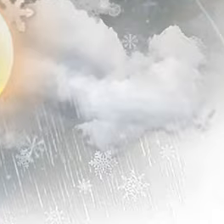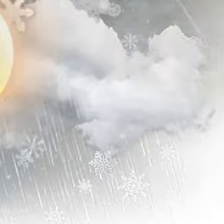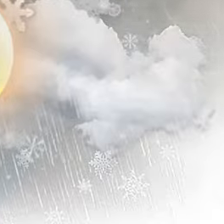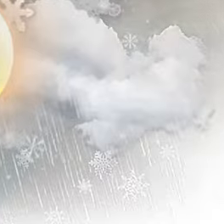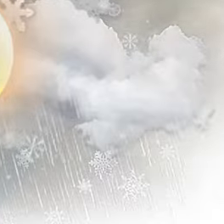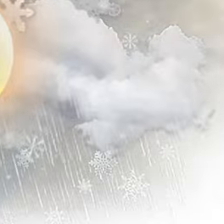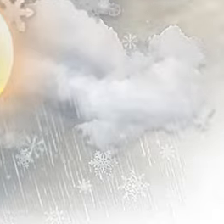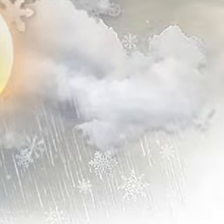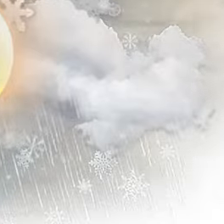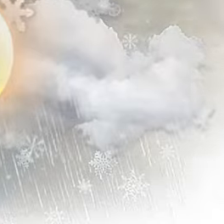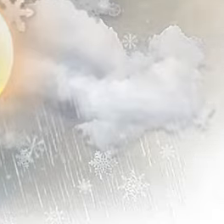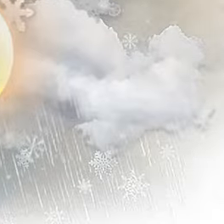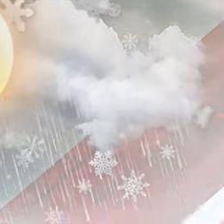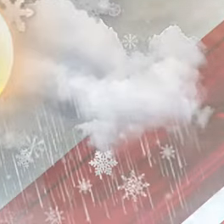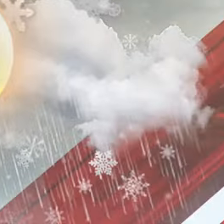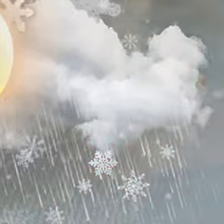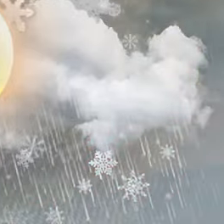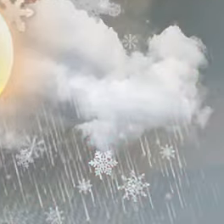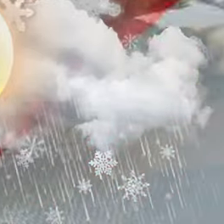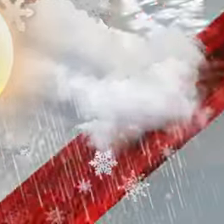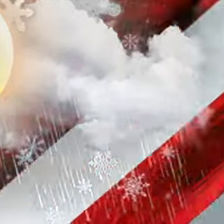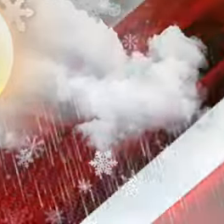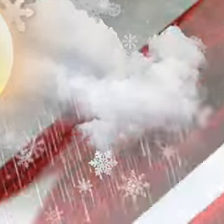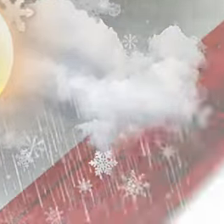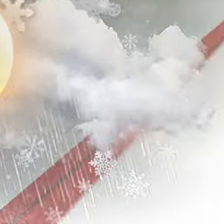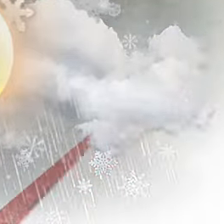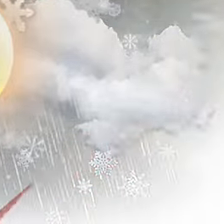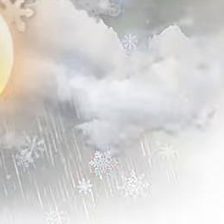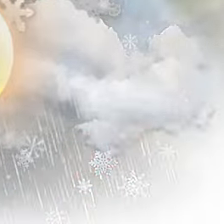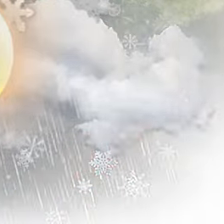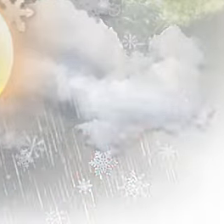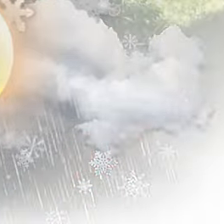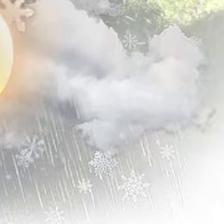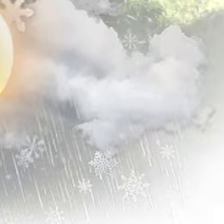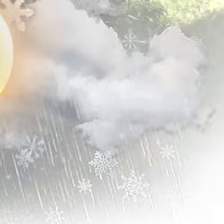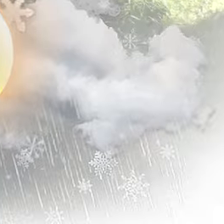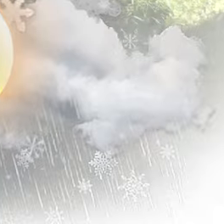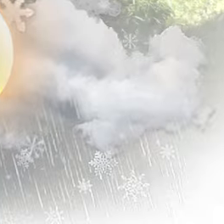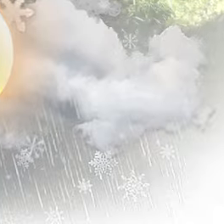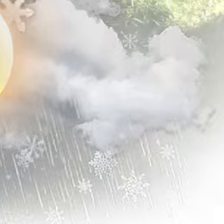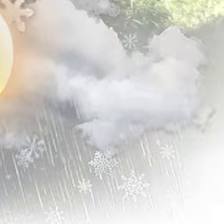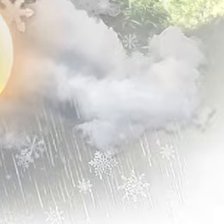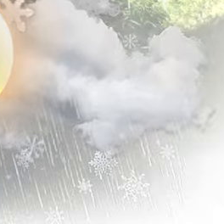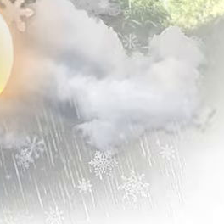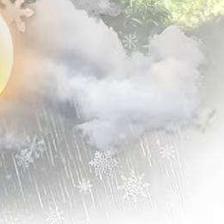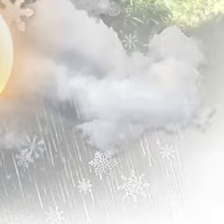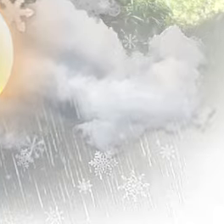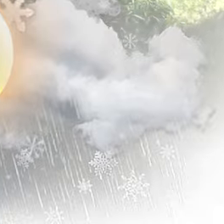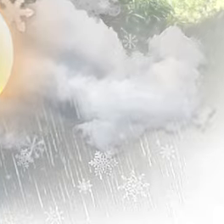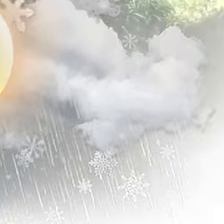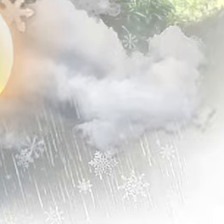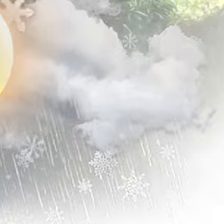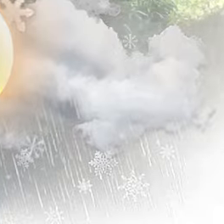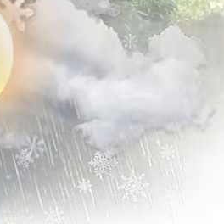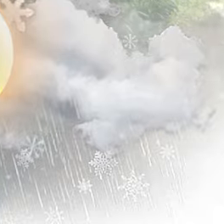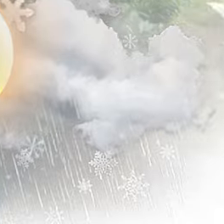паўднёва-заходні ад 1 да 4 метраў на секунду. У Ашмянах каля 0 градусаў раніцай і днём і